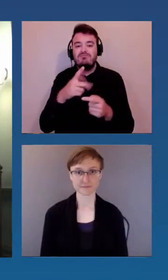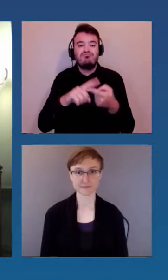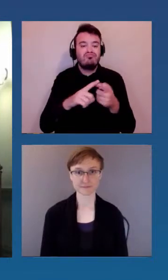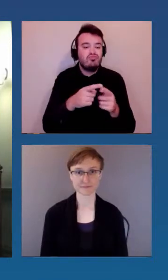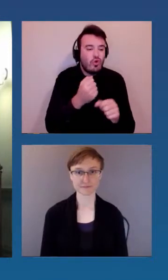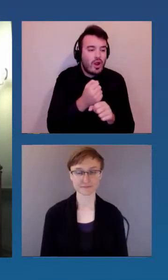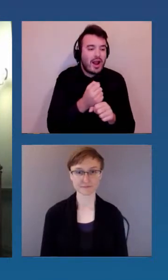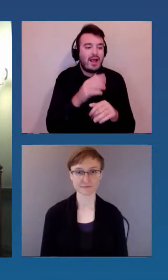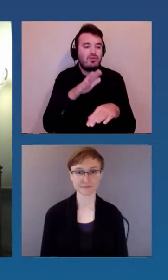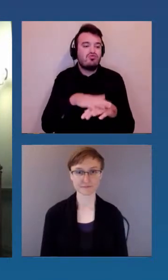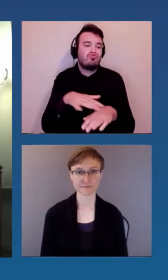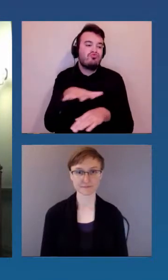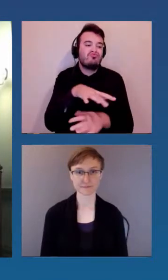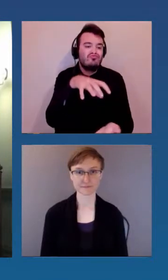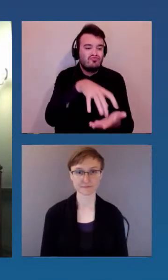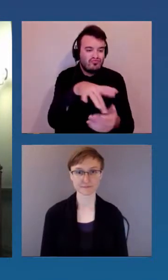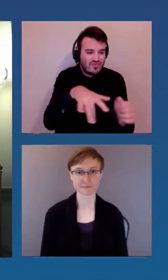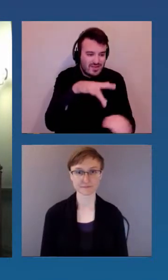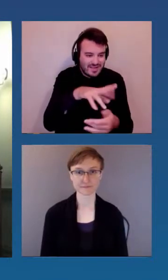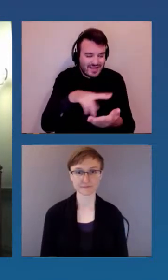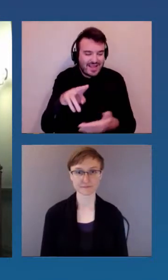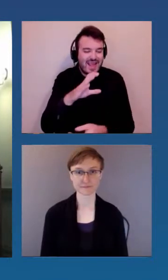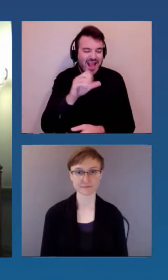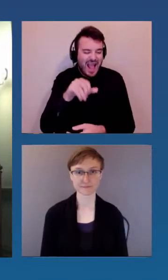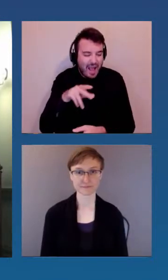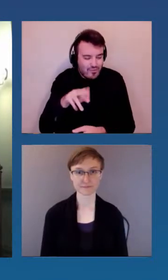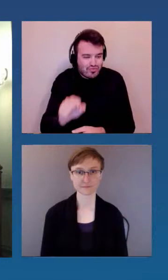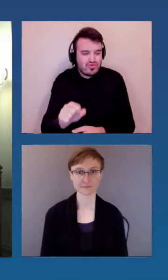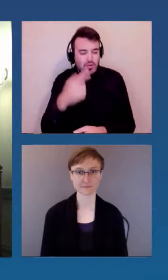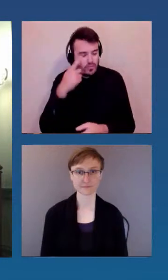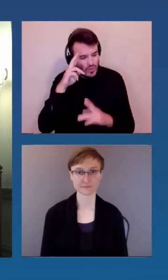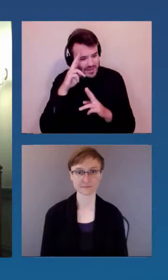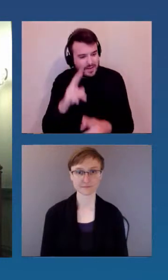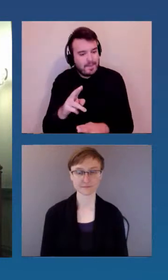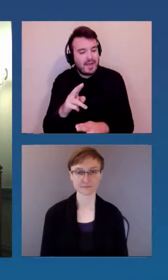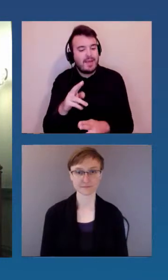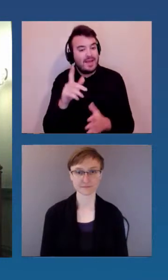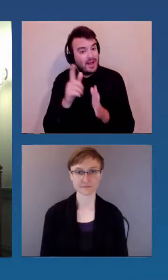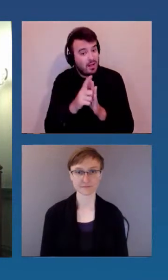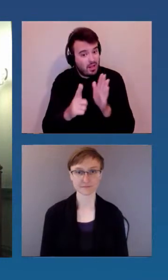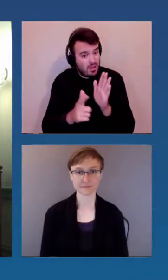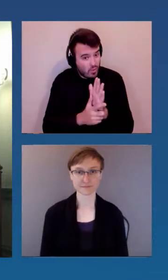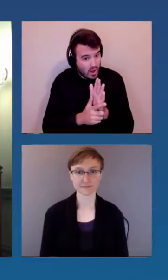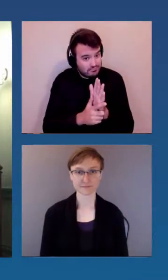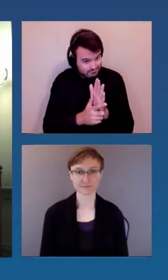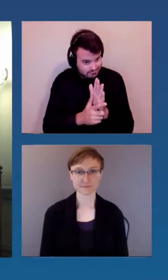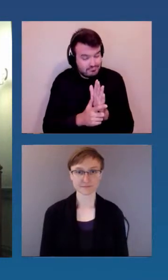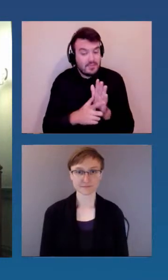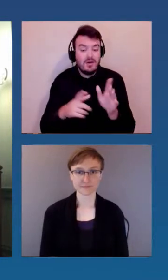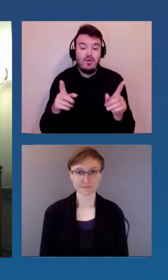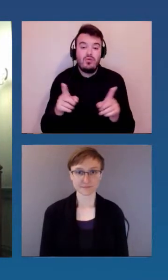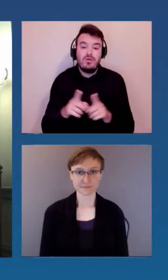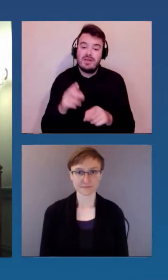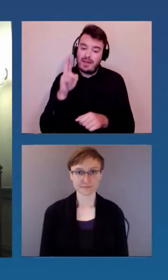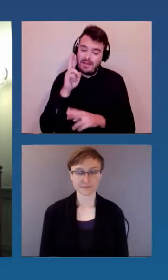maison de 150 ou 200 personnes. Alors, je vous dis merci à tous les 4 présidents